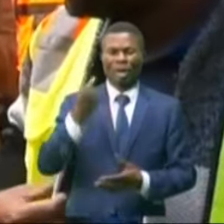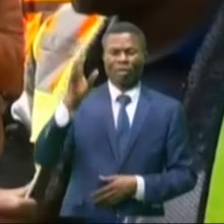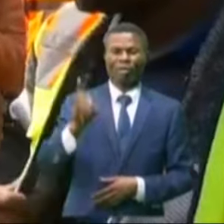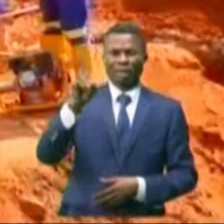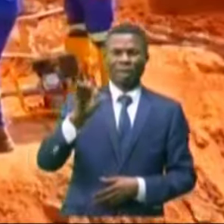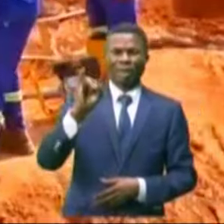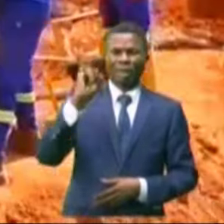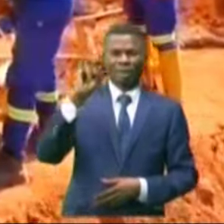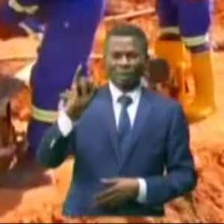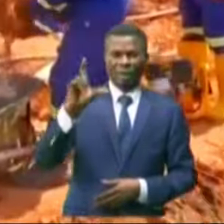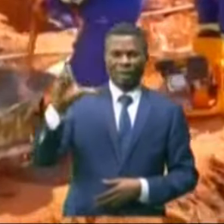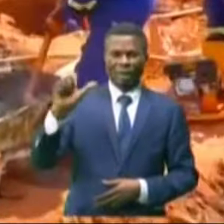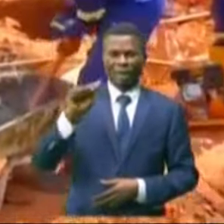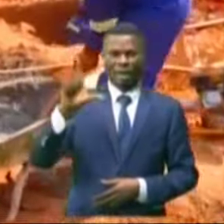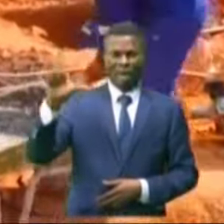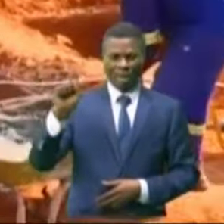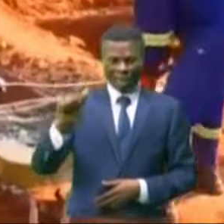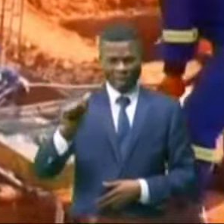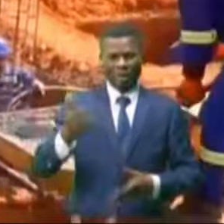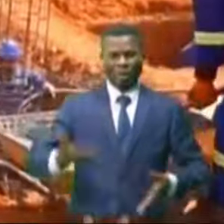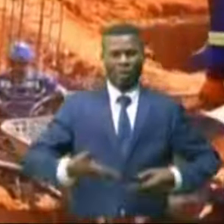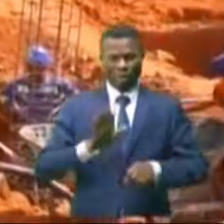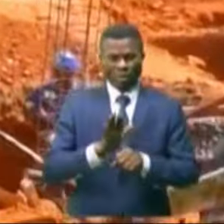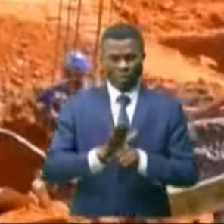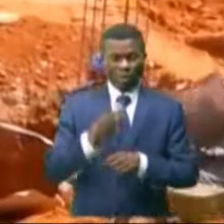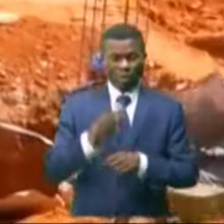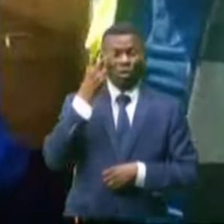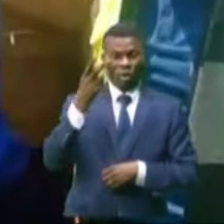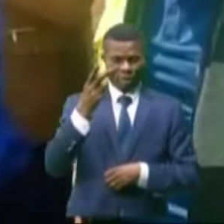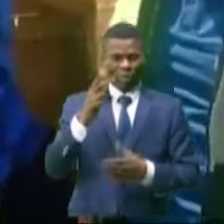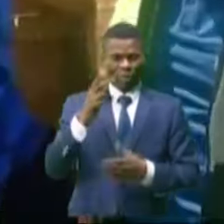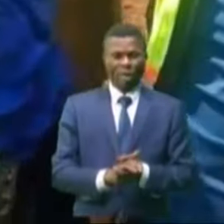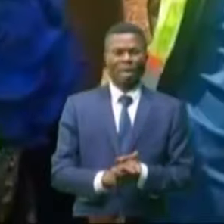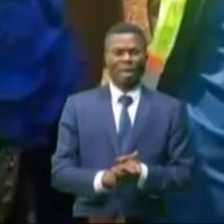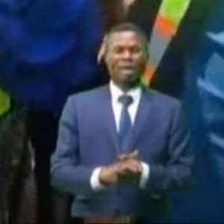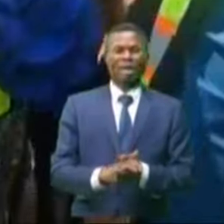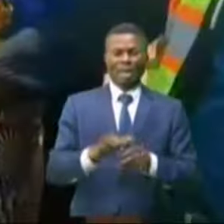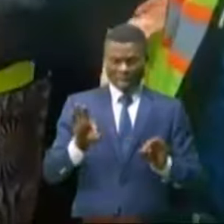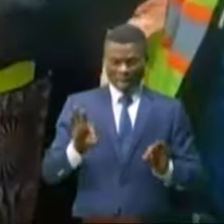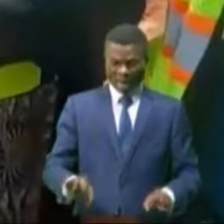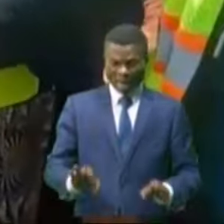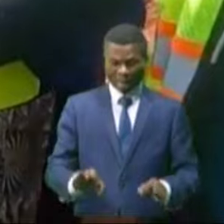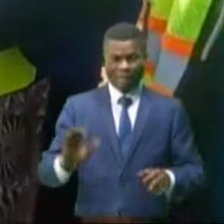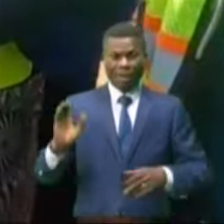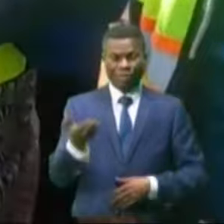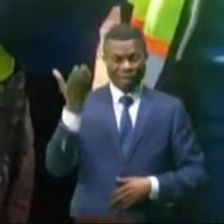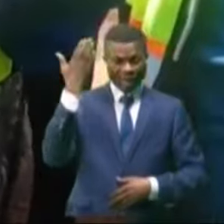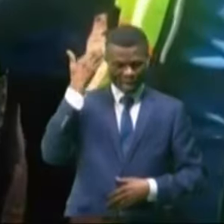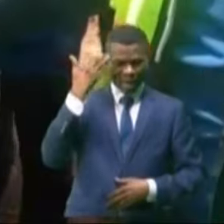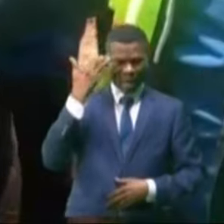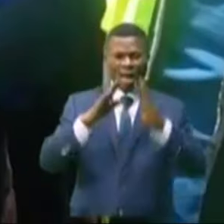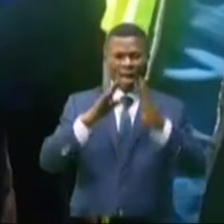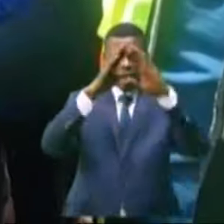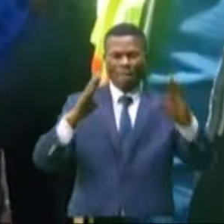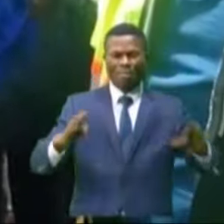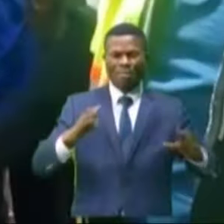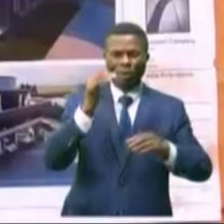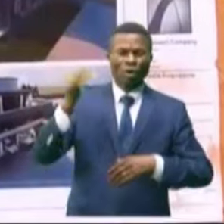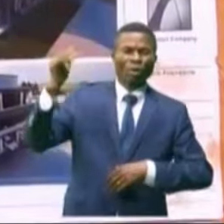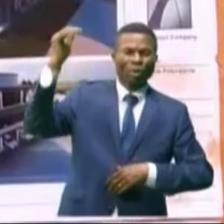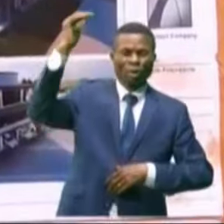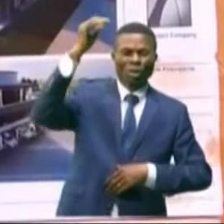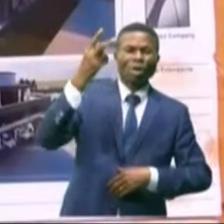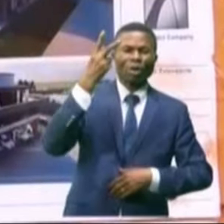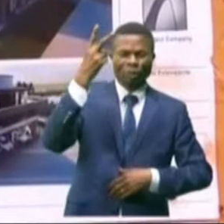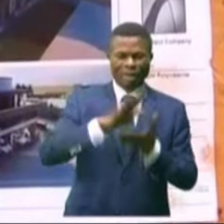du centre-ville de Dilala, qui vont voir leur entité revêtir une nouvelle image grâce à des nouveaux bâtiments